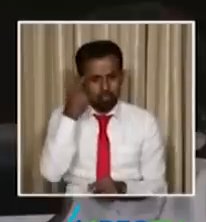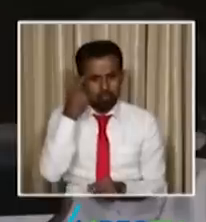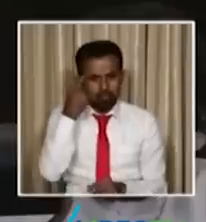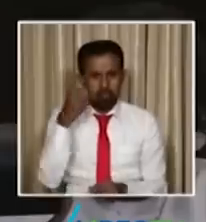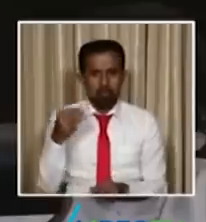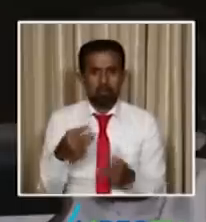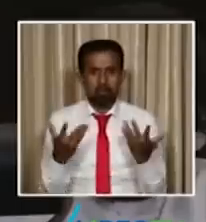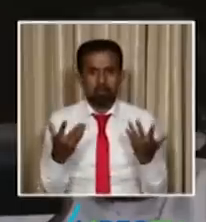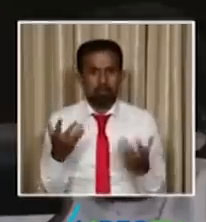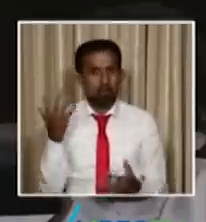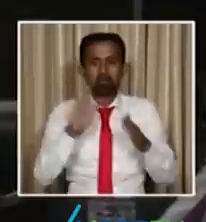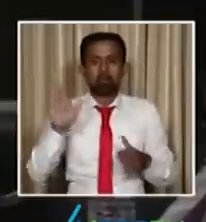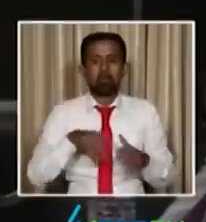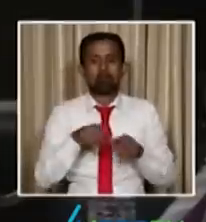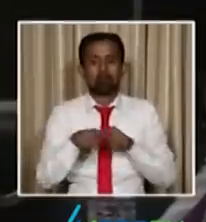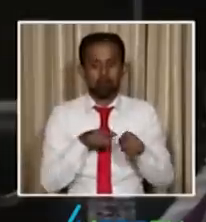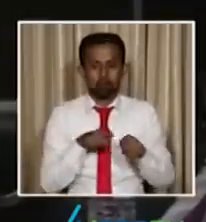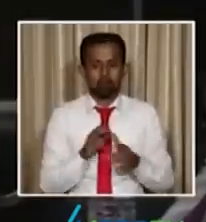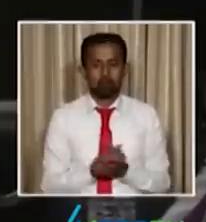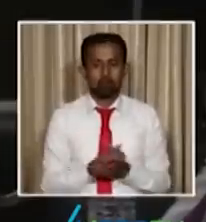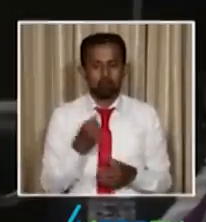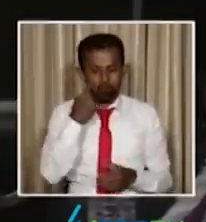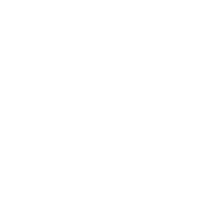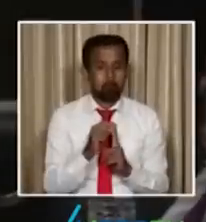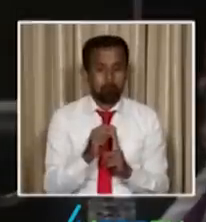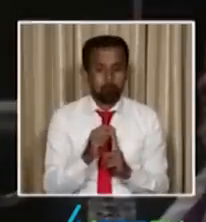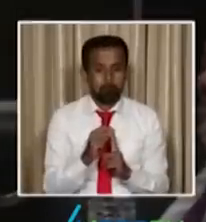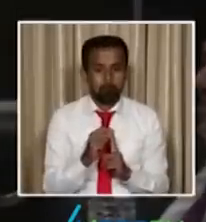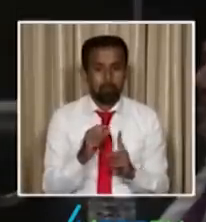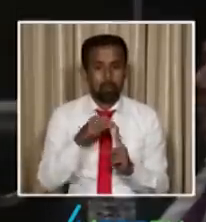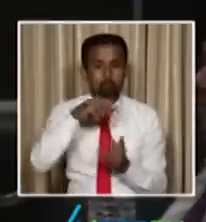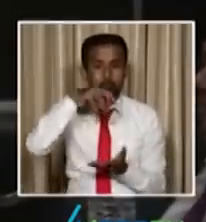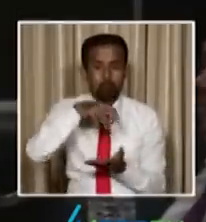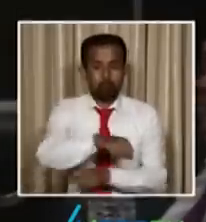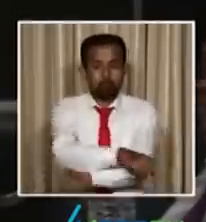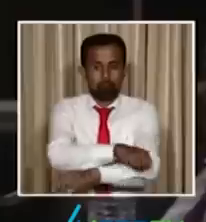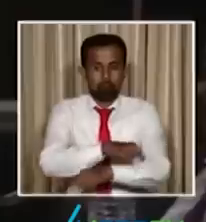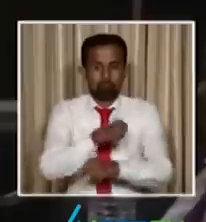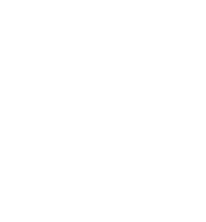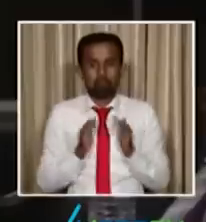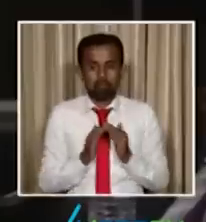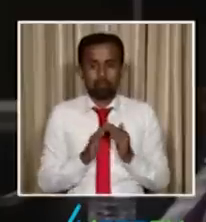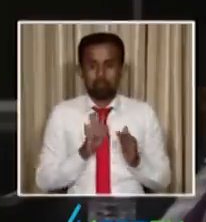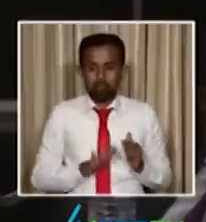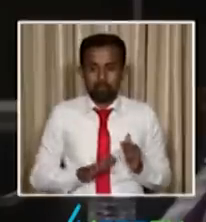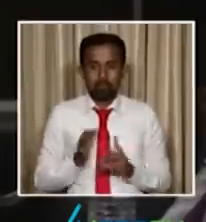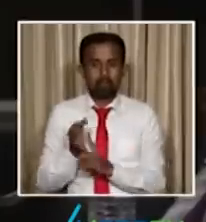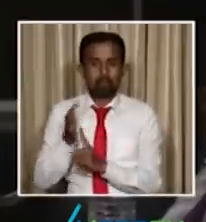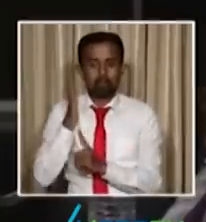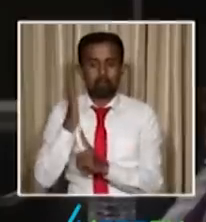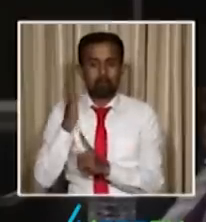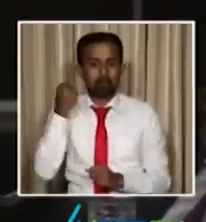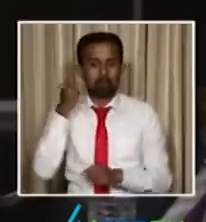ණය නැතුව පොල් නෙවෙයිනේ දුන්නේ ණය. මම දැක්කා එක්සත් ජාතික පක්ෂයෙන් ප්‍රාදේශීය සංවිධායකවරුන්ට ලියුමකුත් යවලා තිබුණා. ජනාධිපතිතුමා